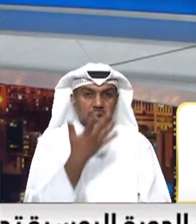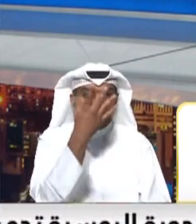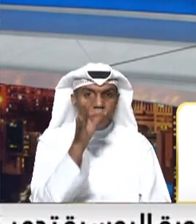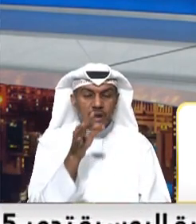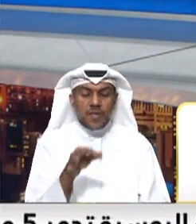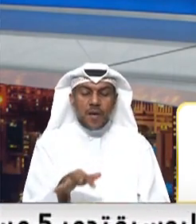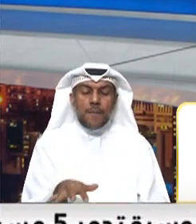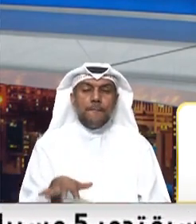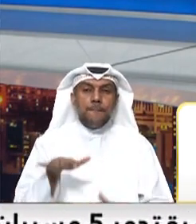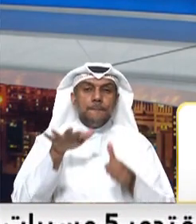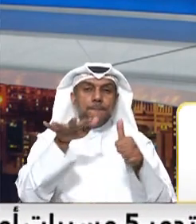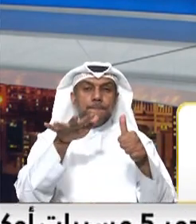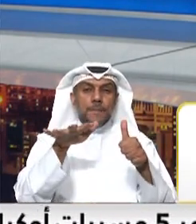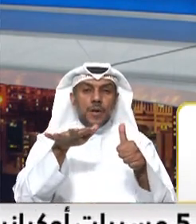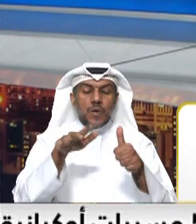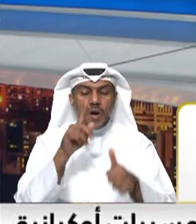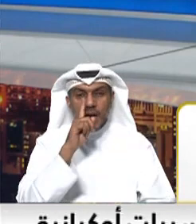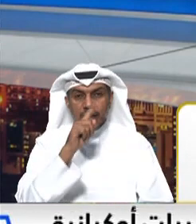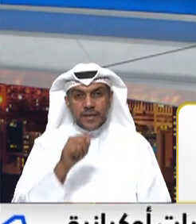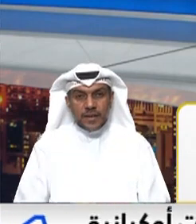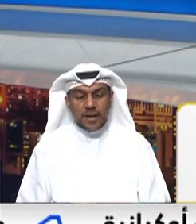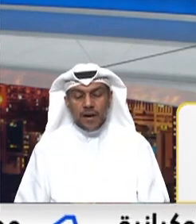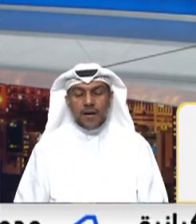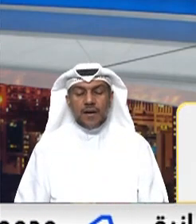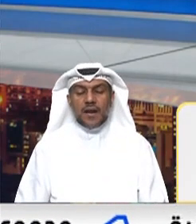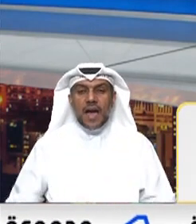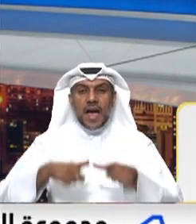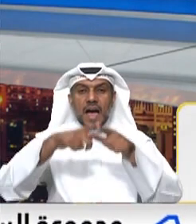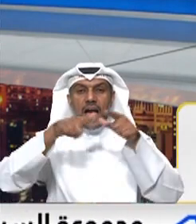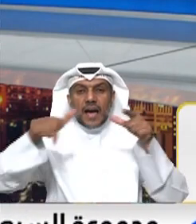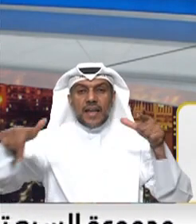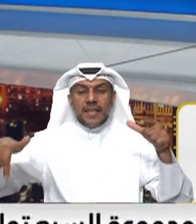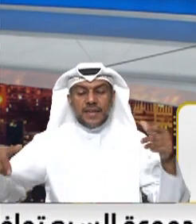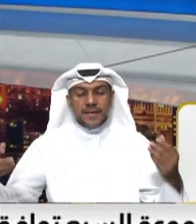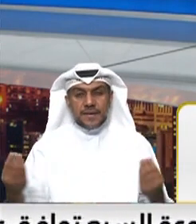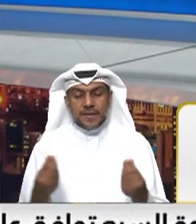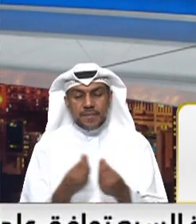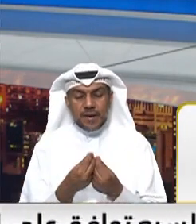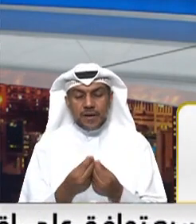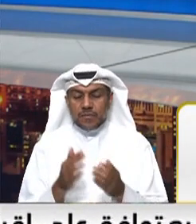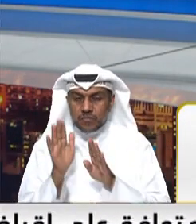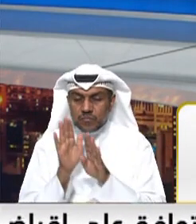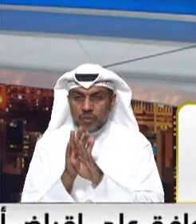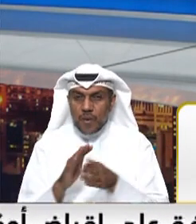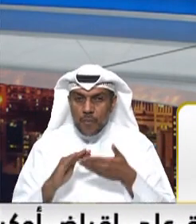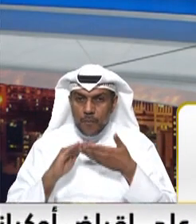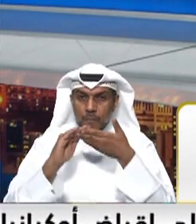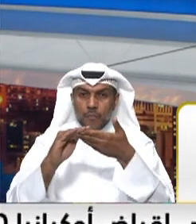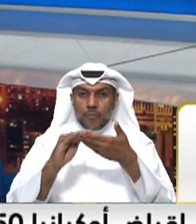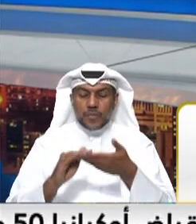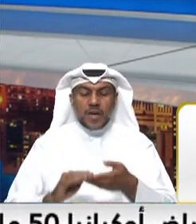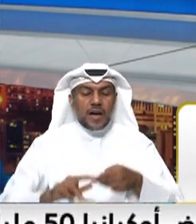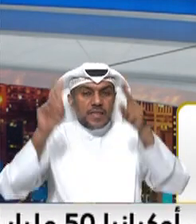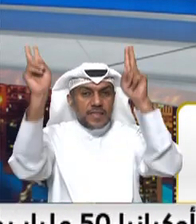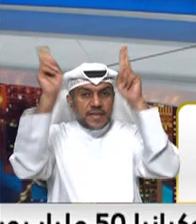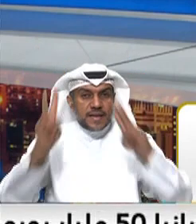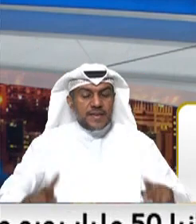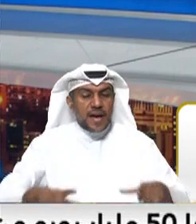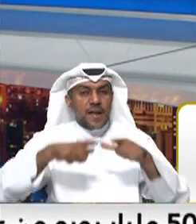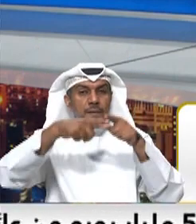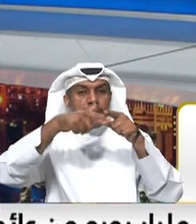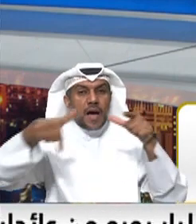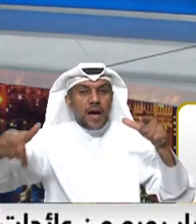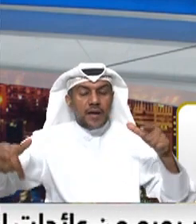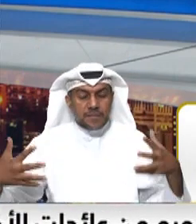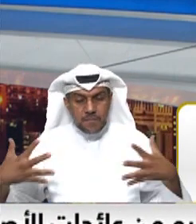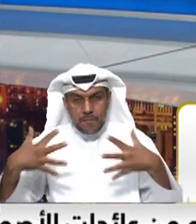دينار مع هيئة الربط الخليجي، وذلك للإسهام في تمويل مشروع تطوير منظومة الربط الكهربائي الخليجي